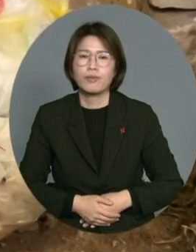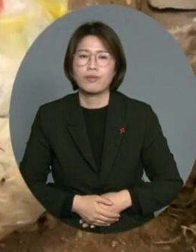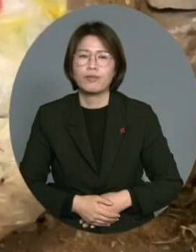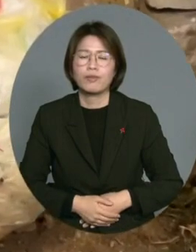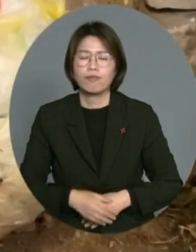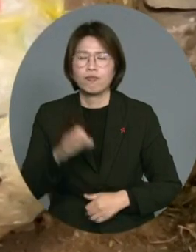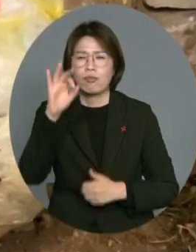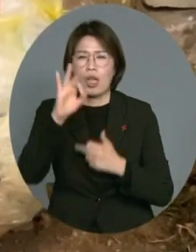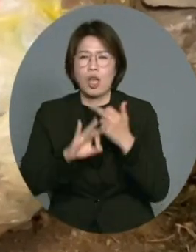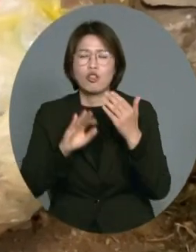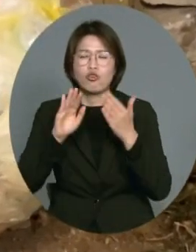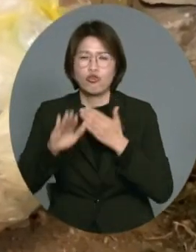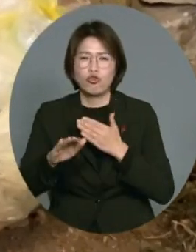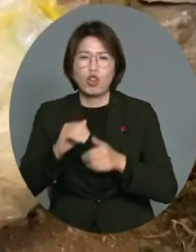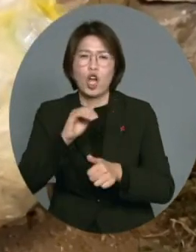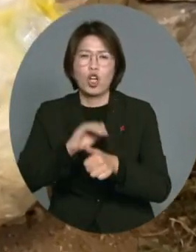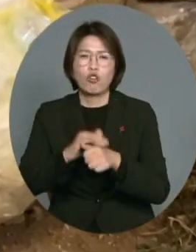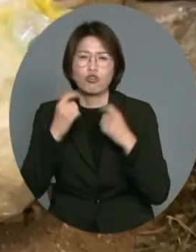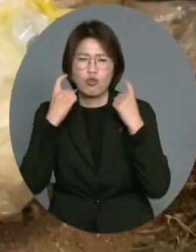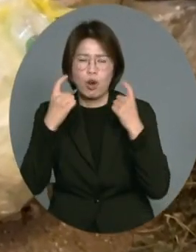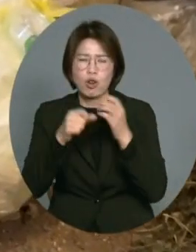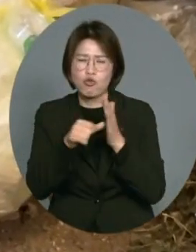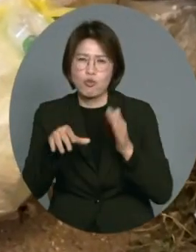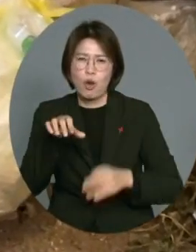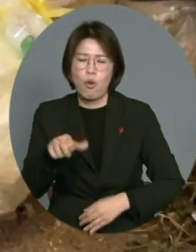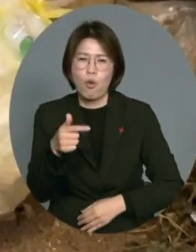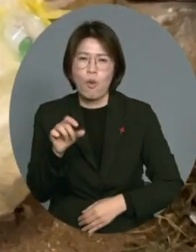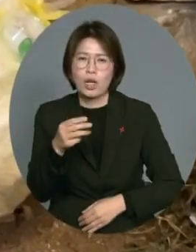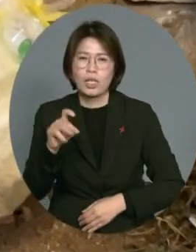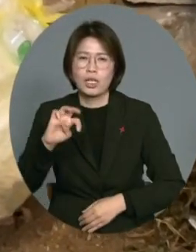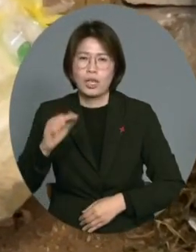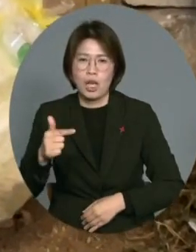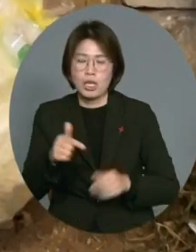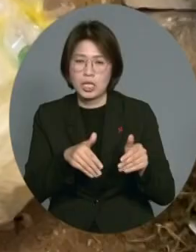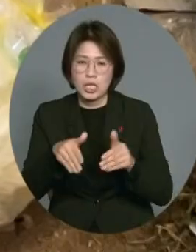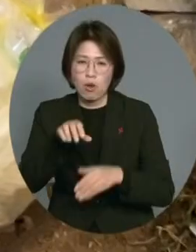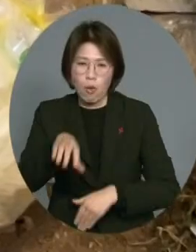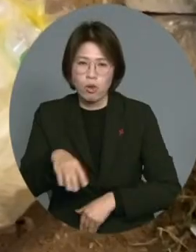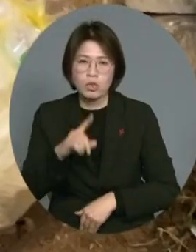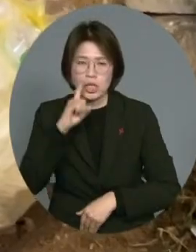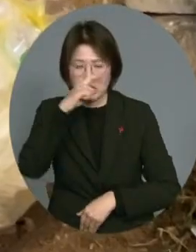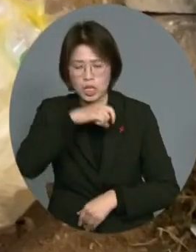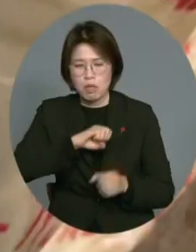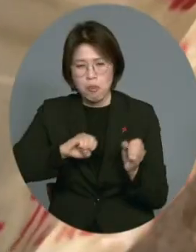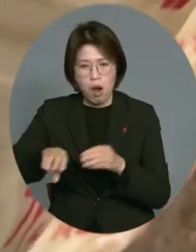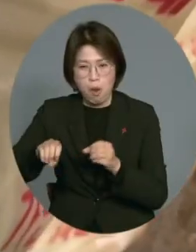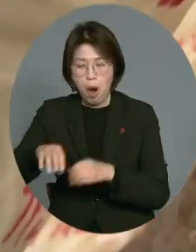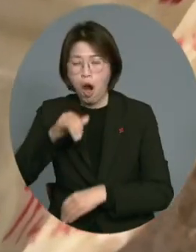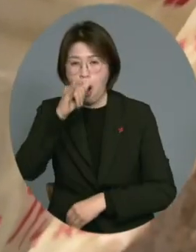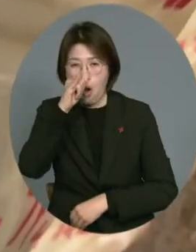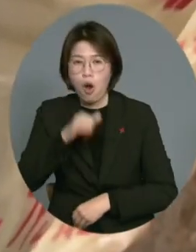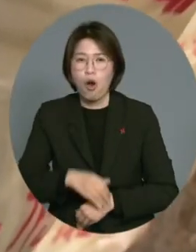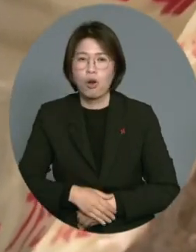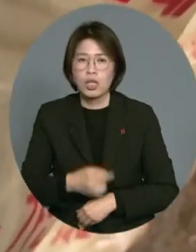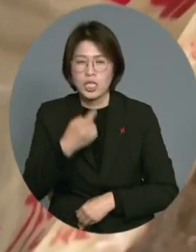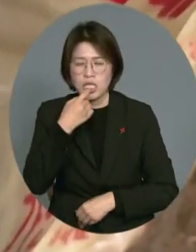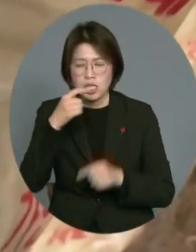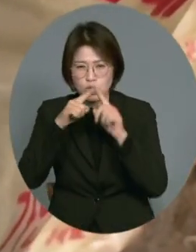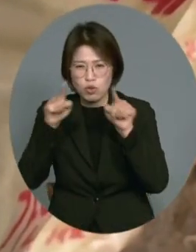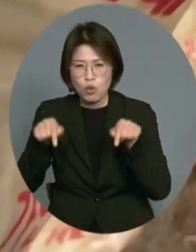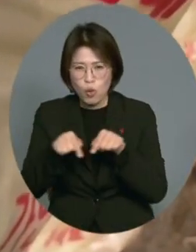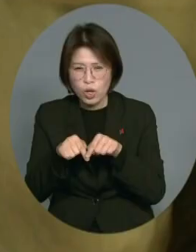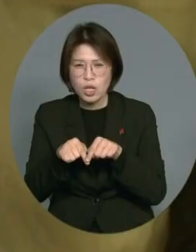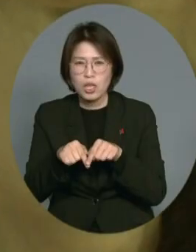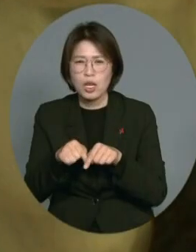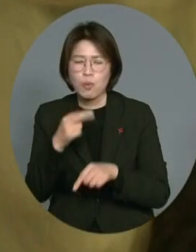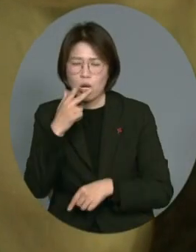해가 진 뒤 경주의 관광명소 황리단길 한켠에 쓰레기가 버려져 있습니다. 종이와 플라스틱 컵,